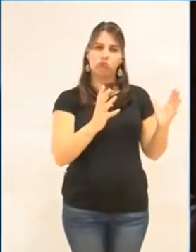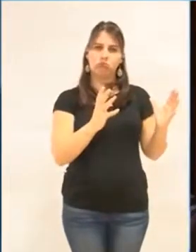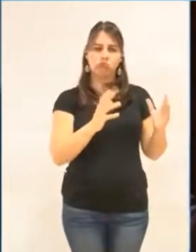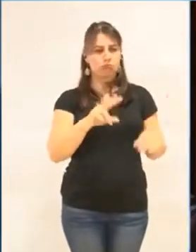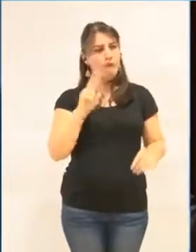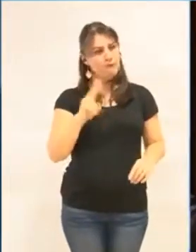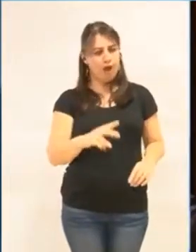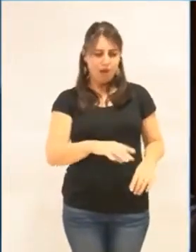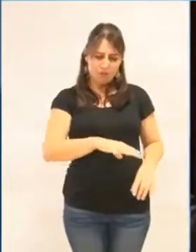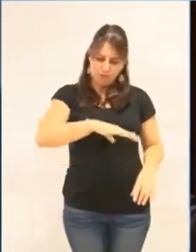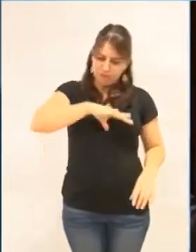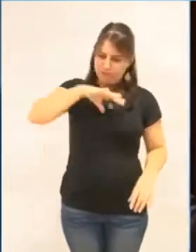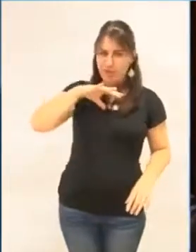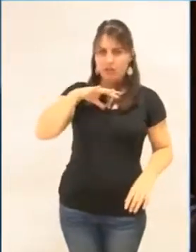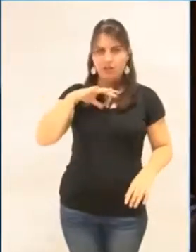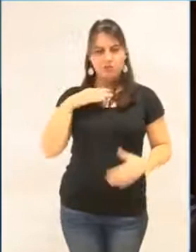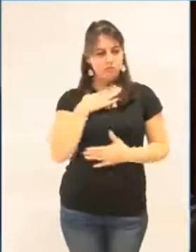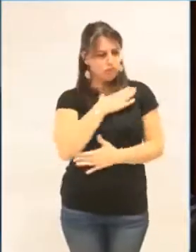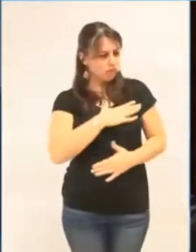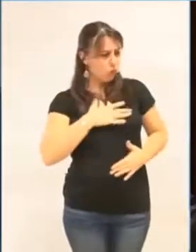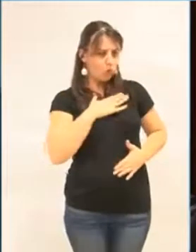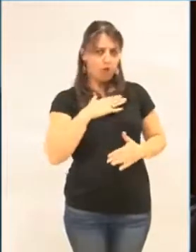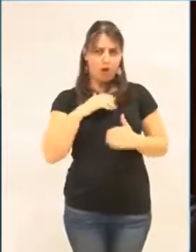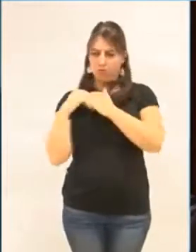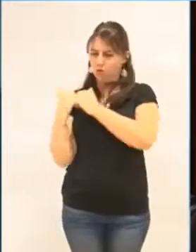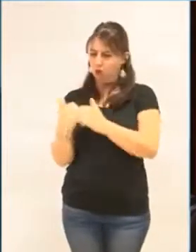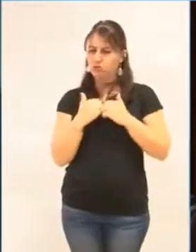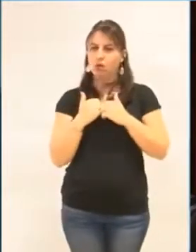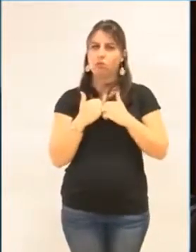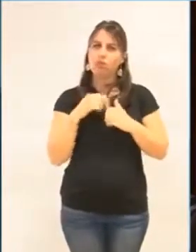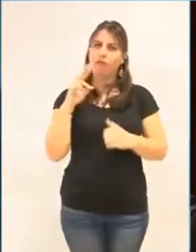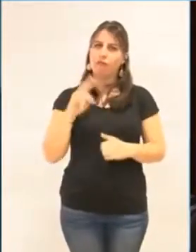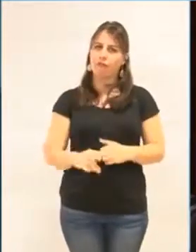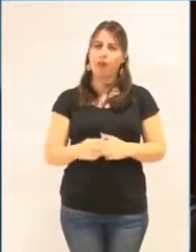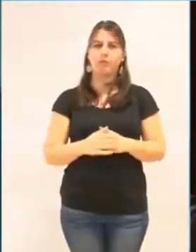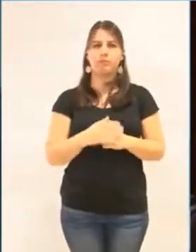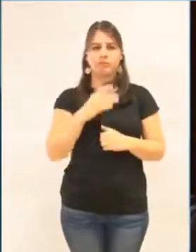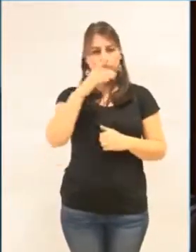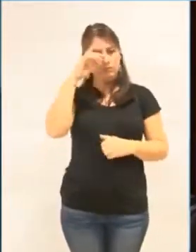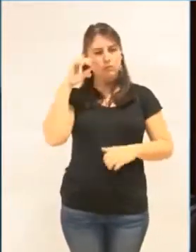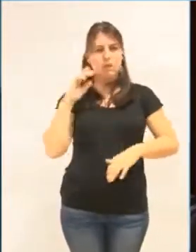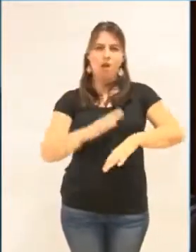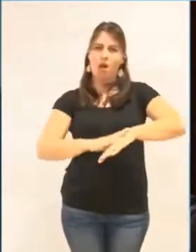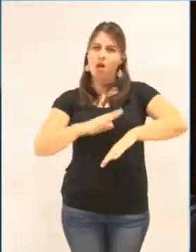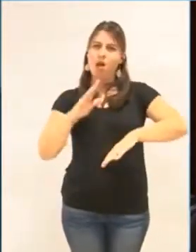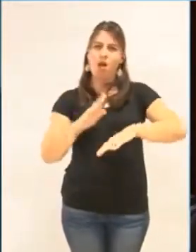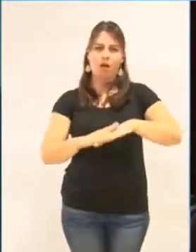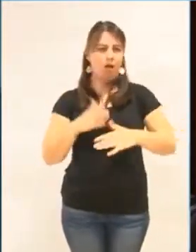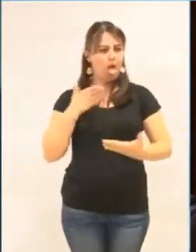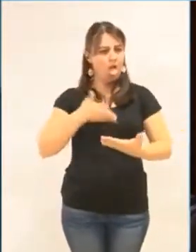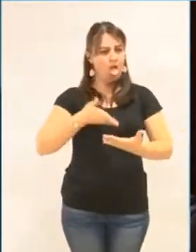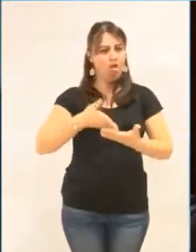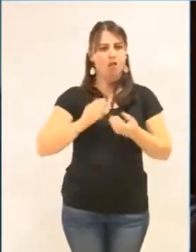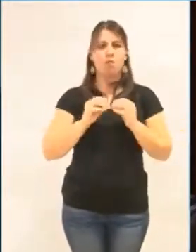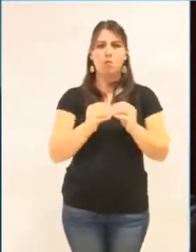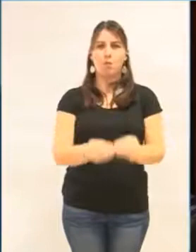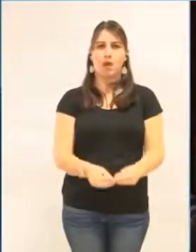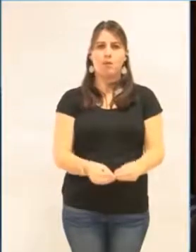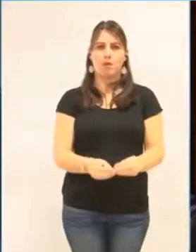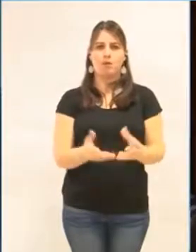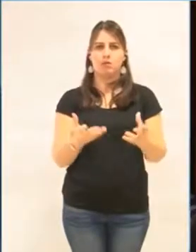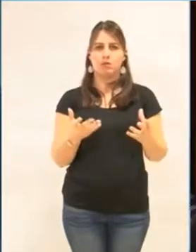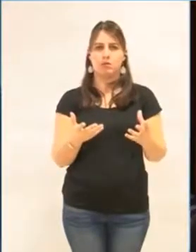fierté et de satisfaction pour nous tous. Ils ont signalé les difficultés. Nous devons entendre justement qu'ils n'ont pas